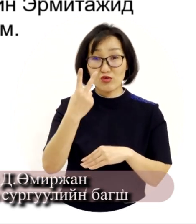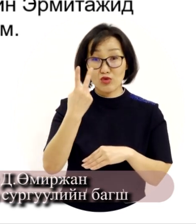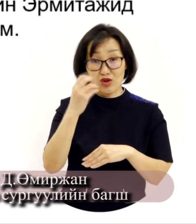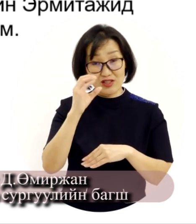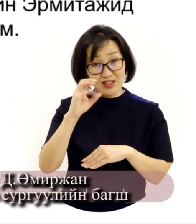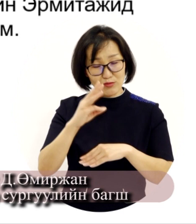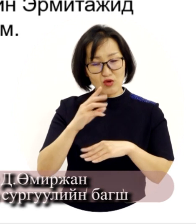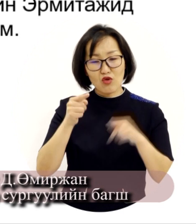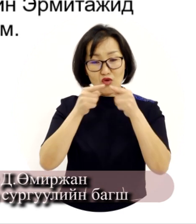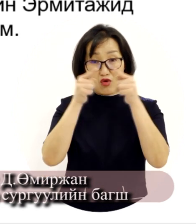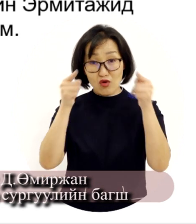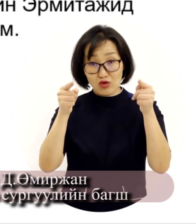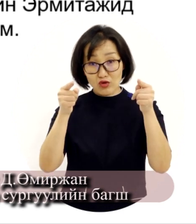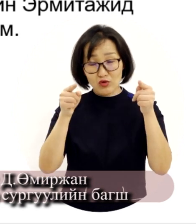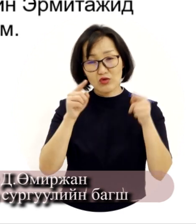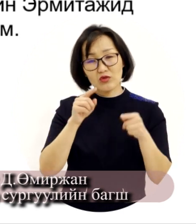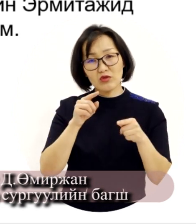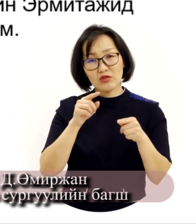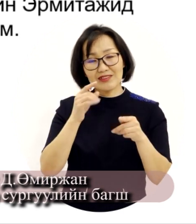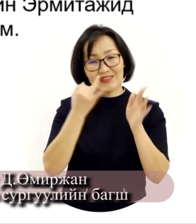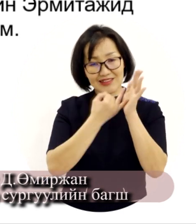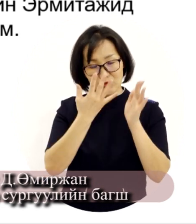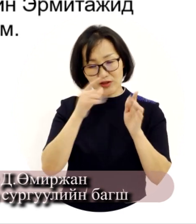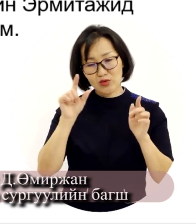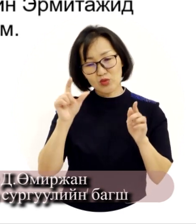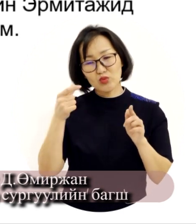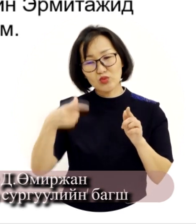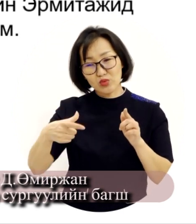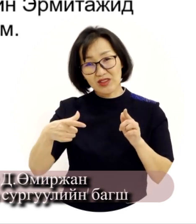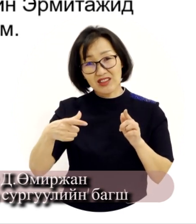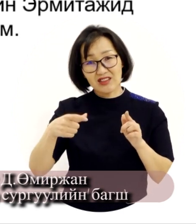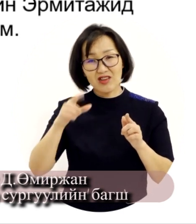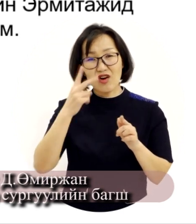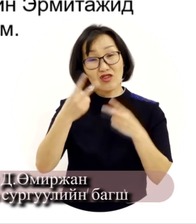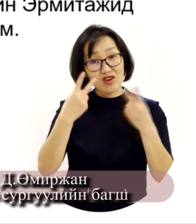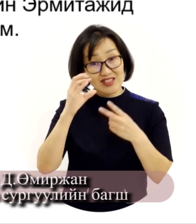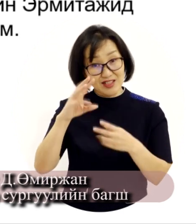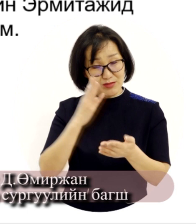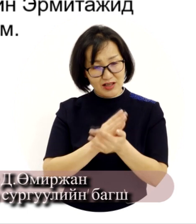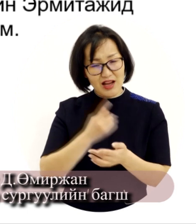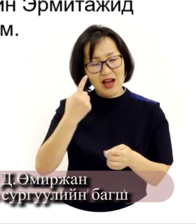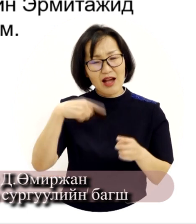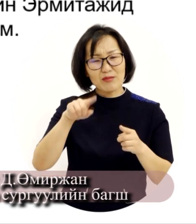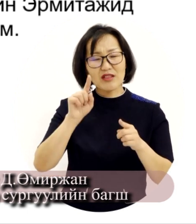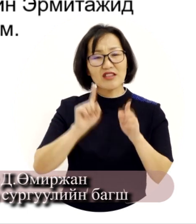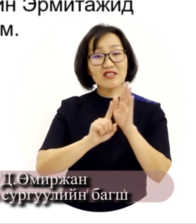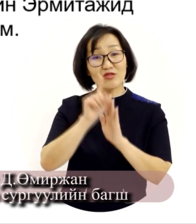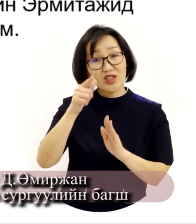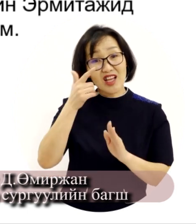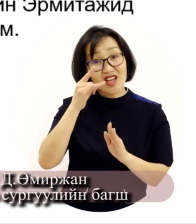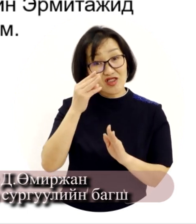74 сантиметр, қалындығы 22 сантиметр. Ежелгі тарихи ескерткішіміздің бірі. Қазіргі